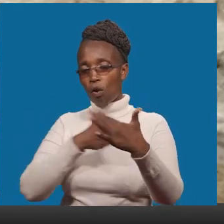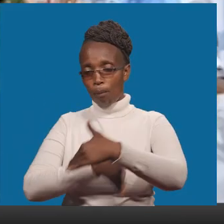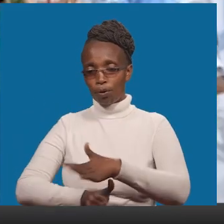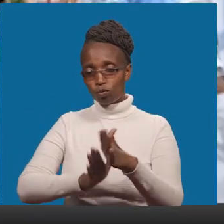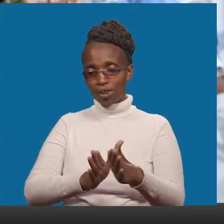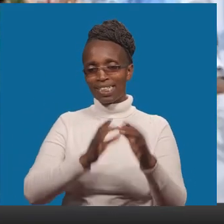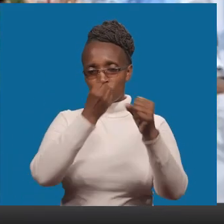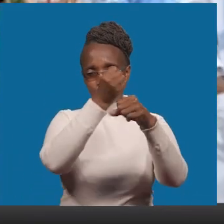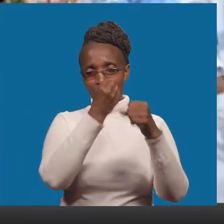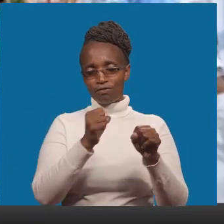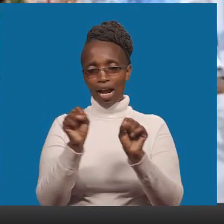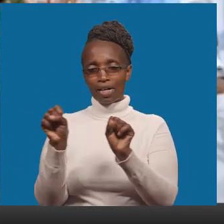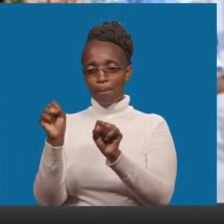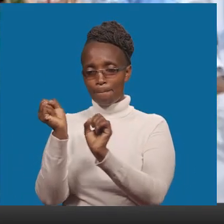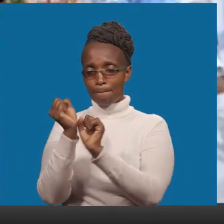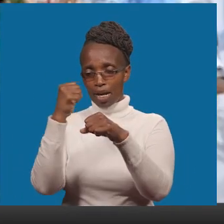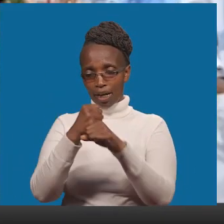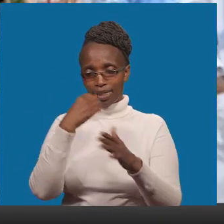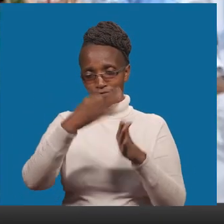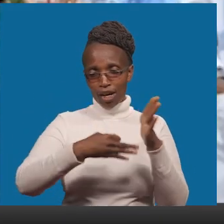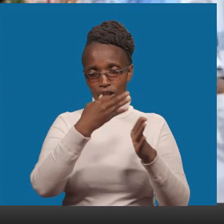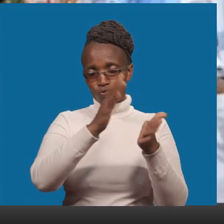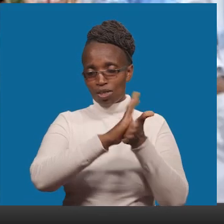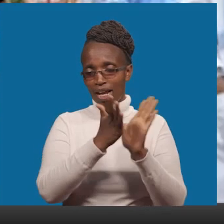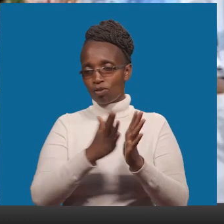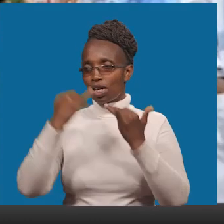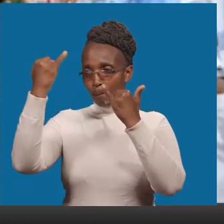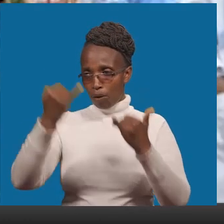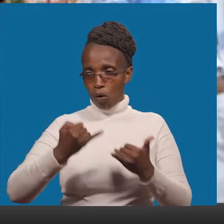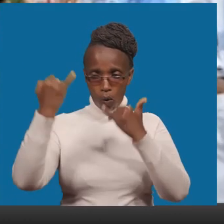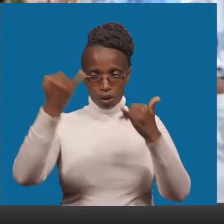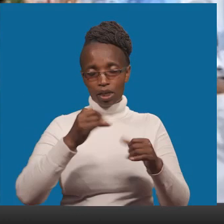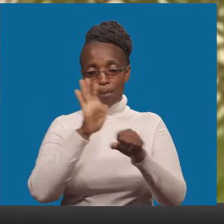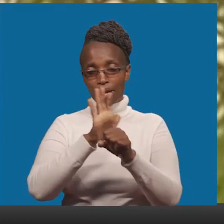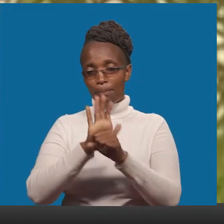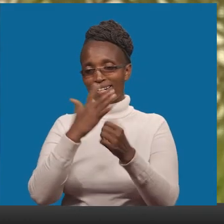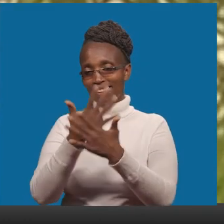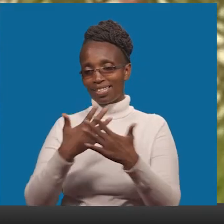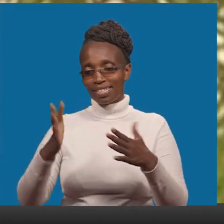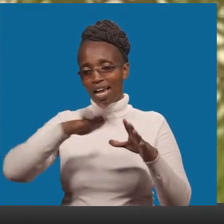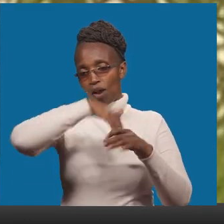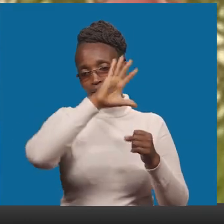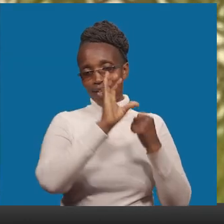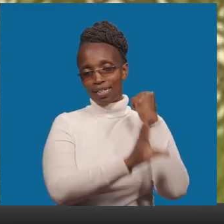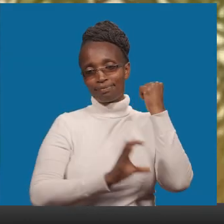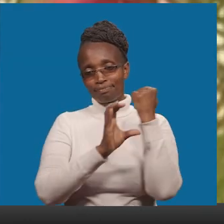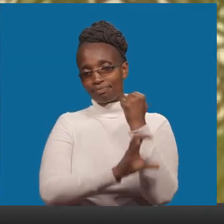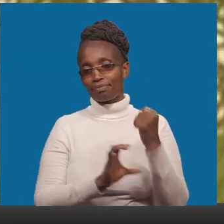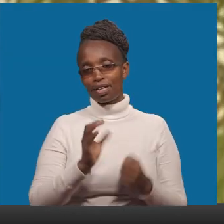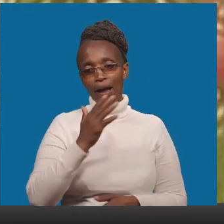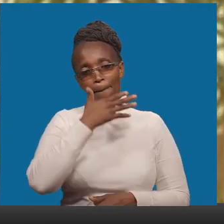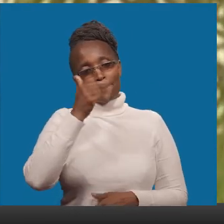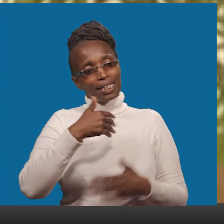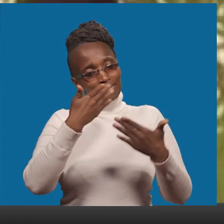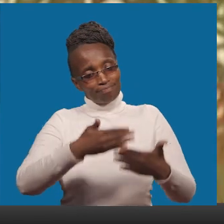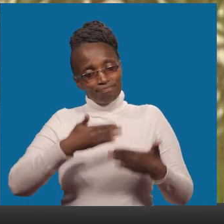kutengeneza viwanda pasina kuagiza vitu vingi kutoka nje ya nchi. Give Kenyan chance to